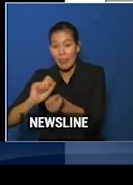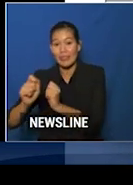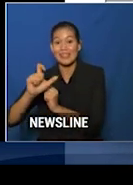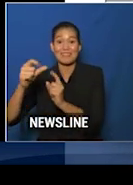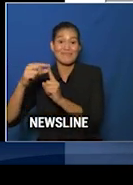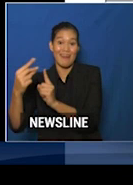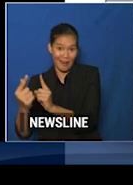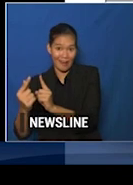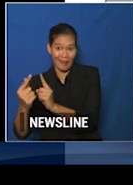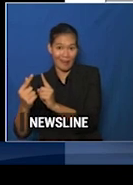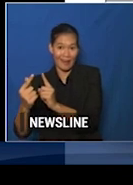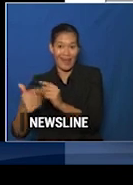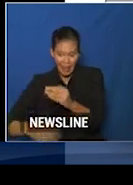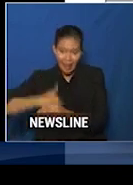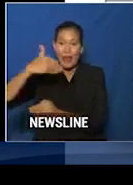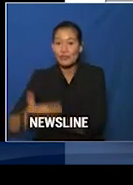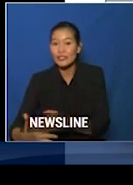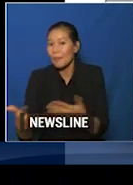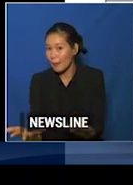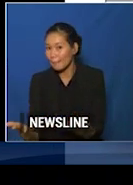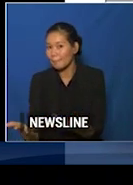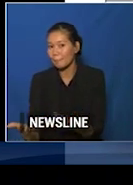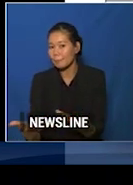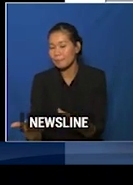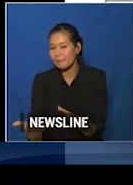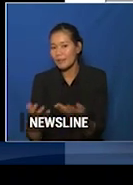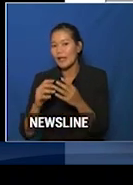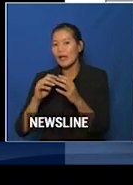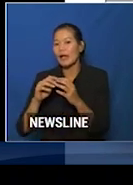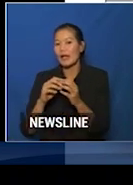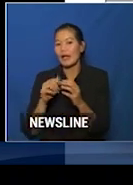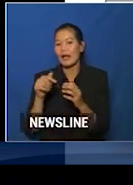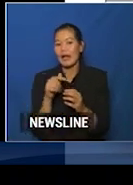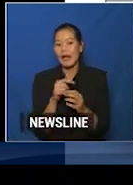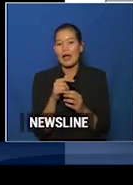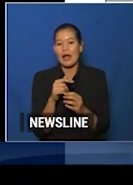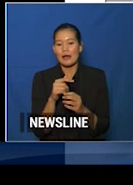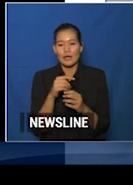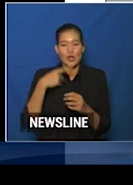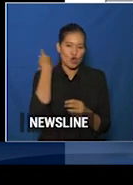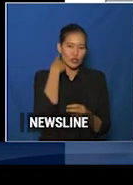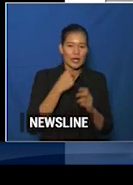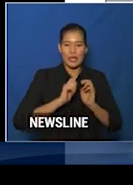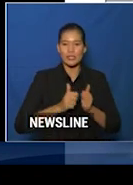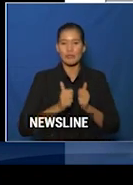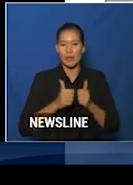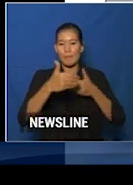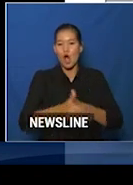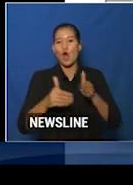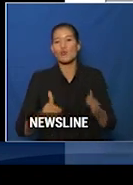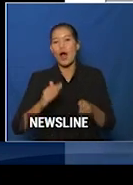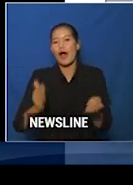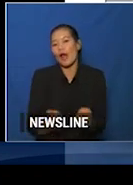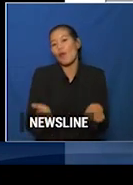positif serta bergejala maka bisa kita siapkan ruang rawatan pemerintah telah